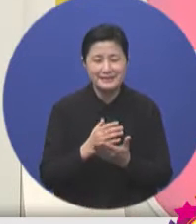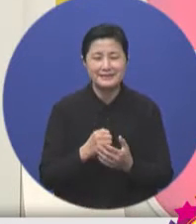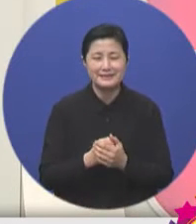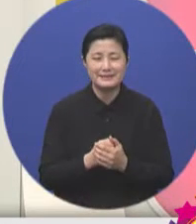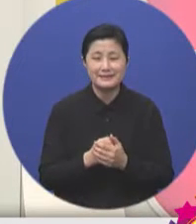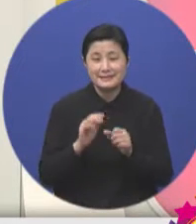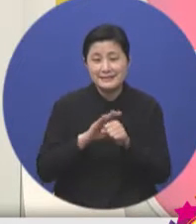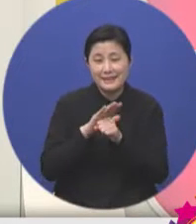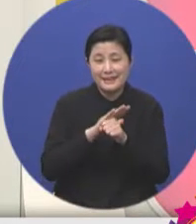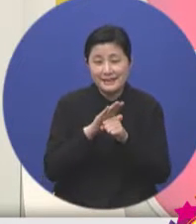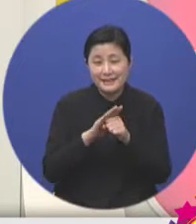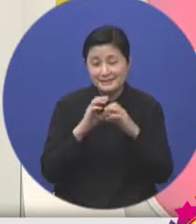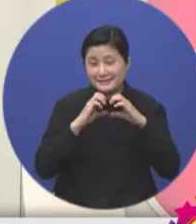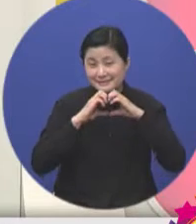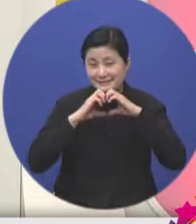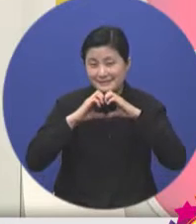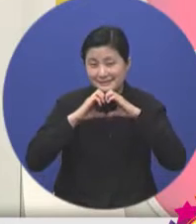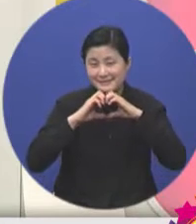사랑합니다.